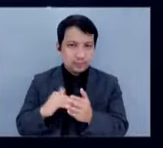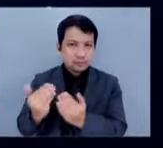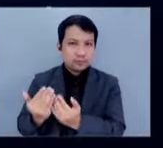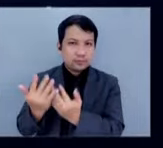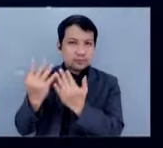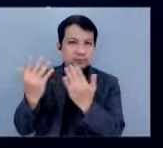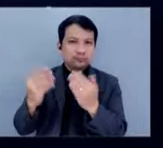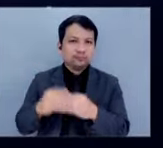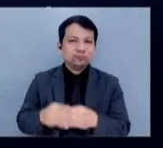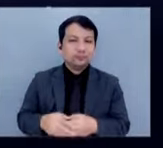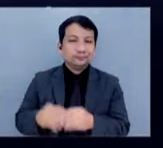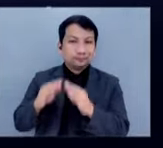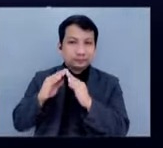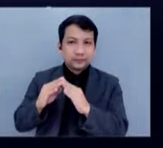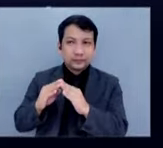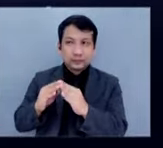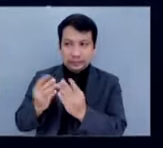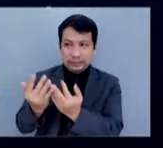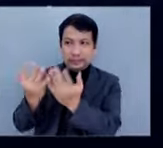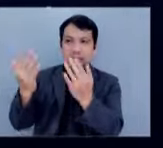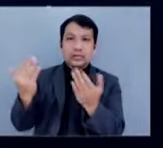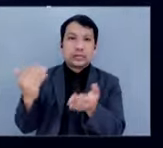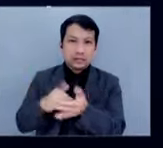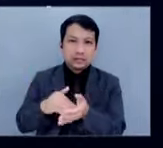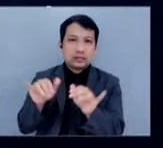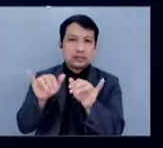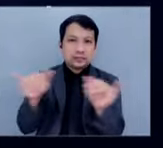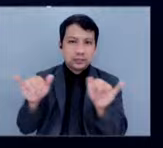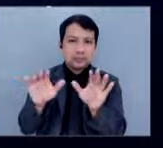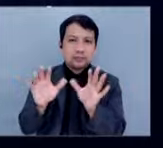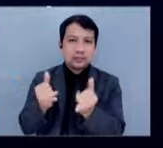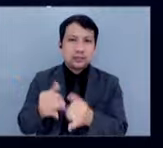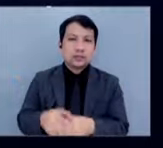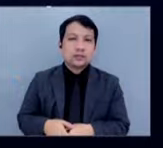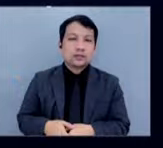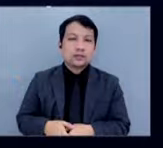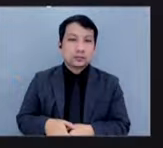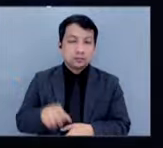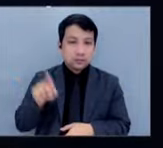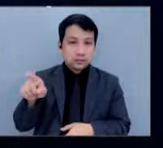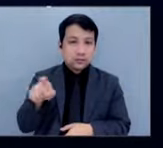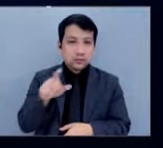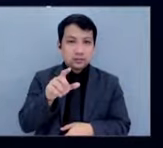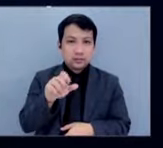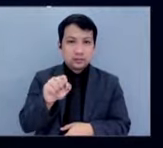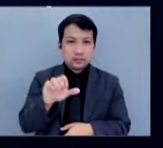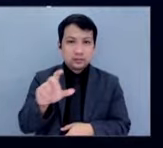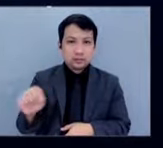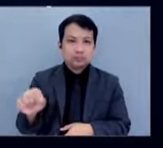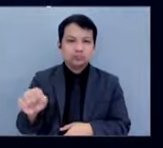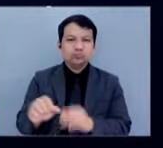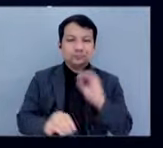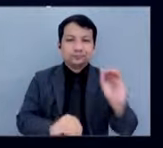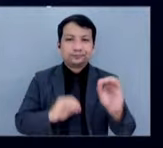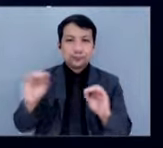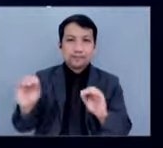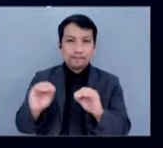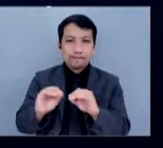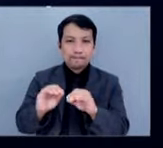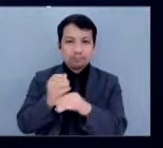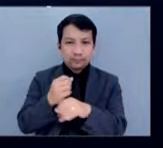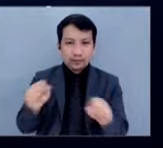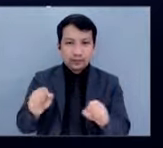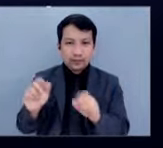Sa pangsunog ang sumiklab sa parehong barangay, partikular sa Sisay Bukana. Kanya-kanyang salba ng gamit ang mga